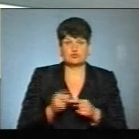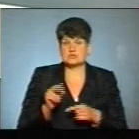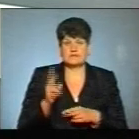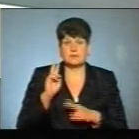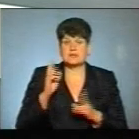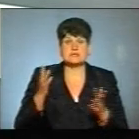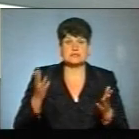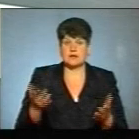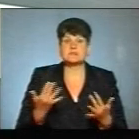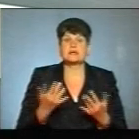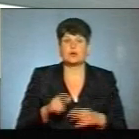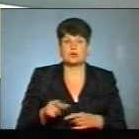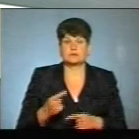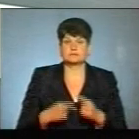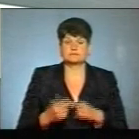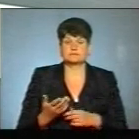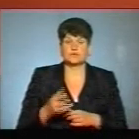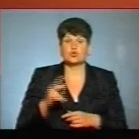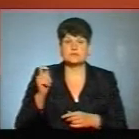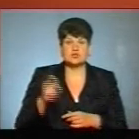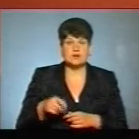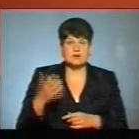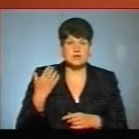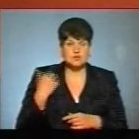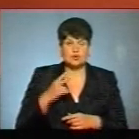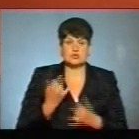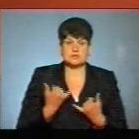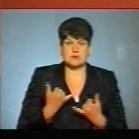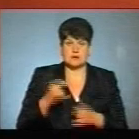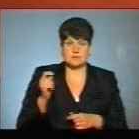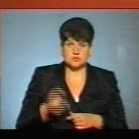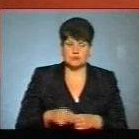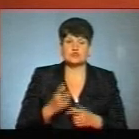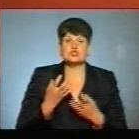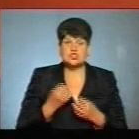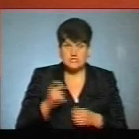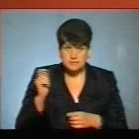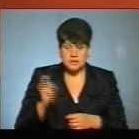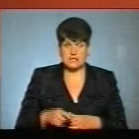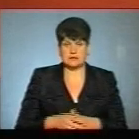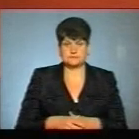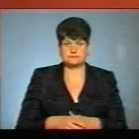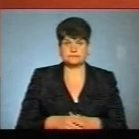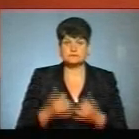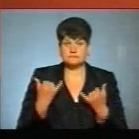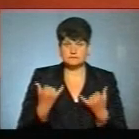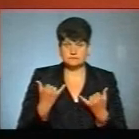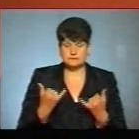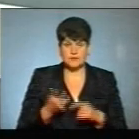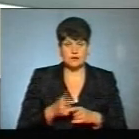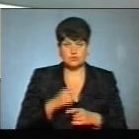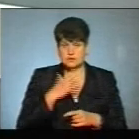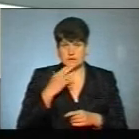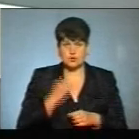людей. Хтось приїжджав раніше, хтось зараз приїжджав, хтось ще, можливо, приїде. І наразі, оскільки дуже